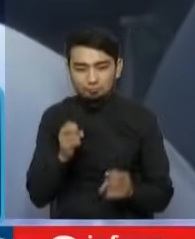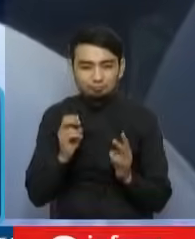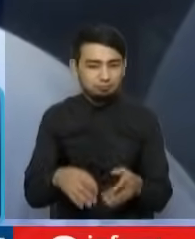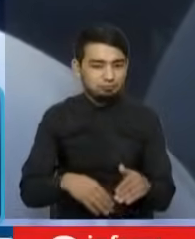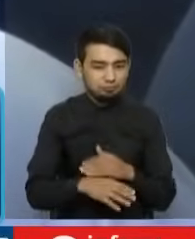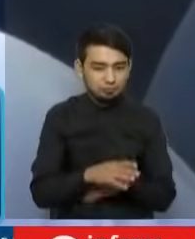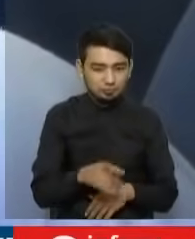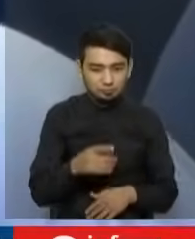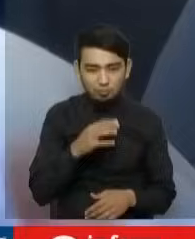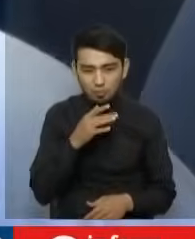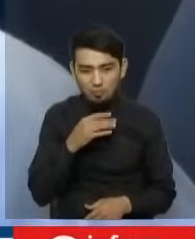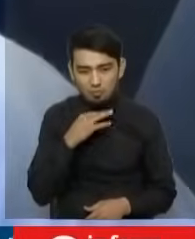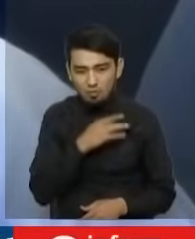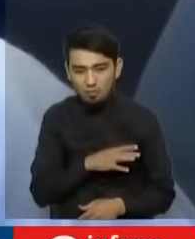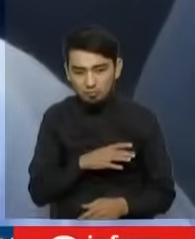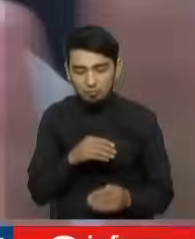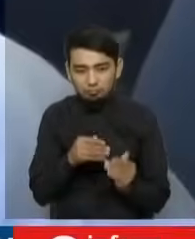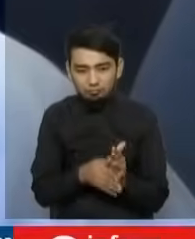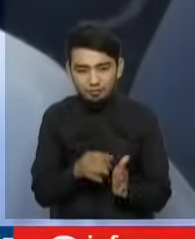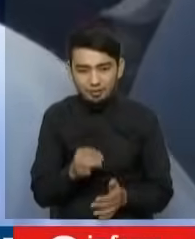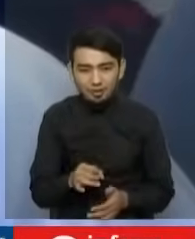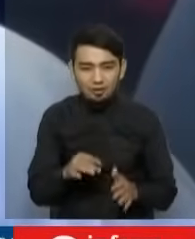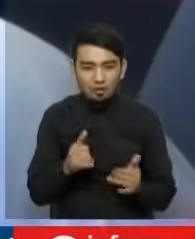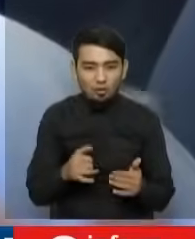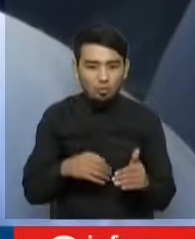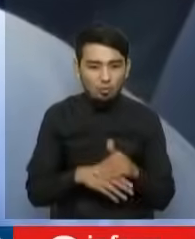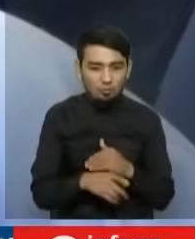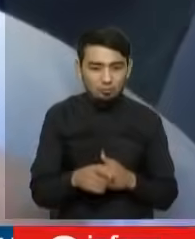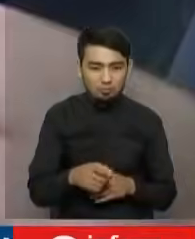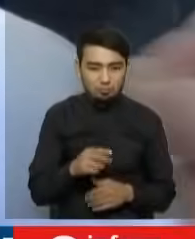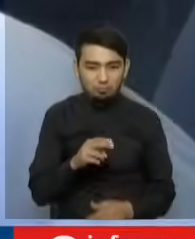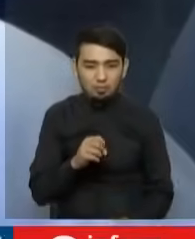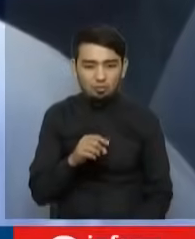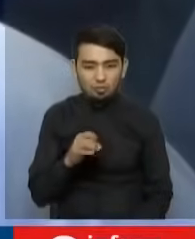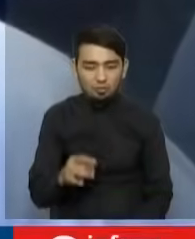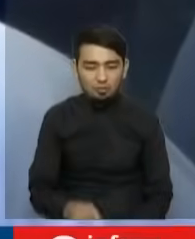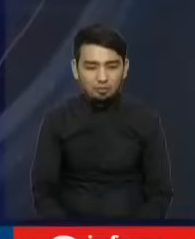этой профессии много лет и теперь уходят. Это позор.